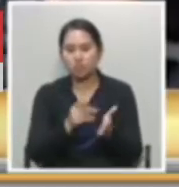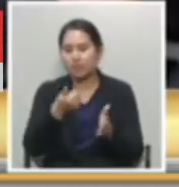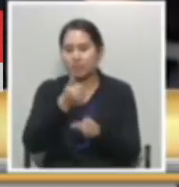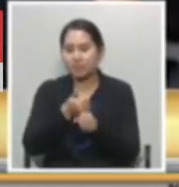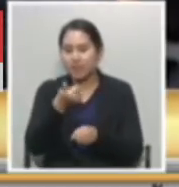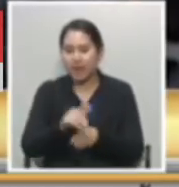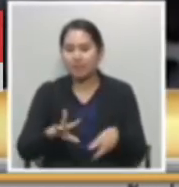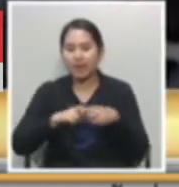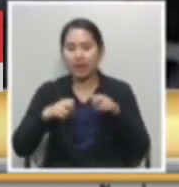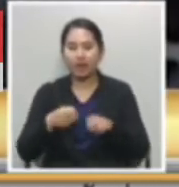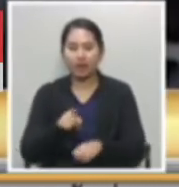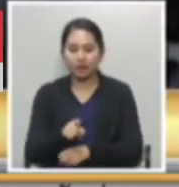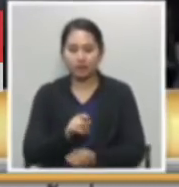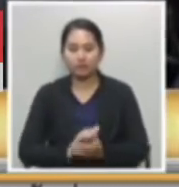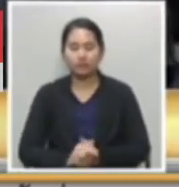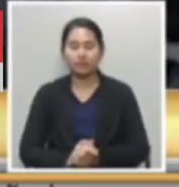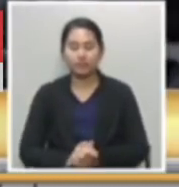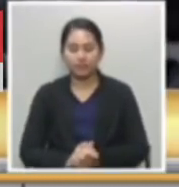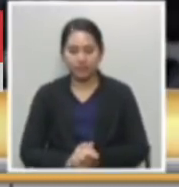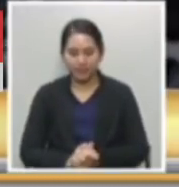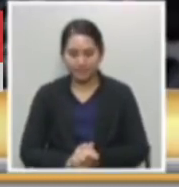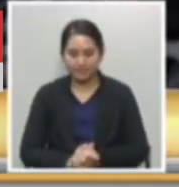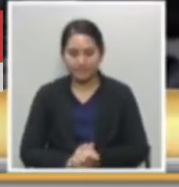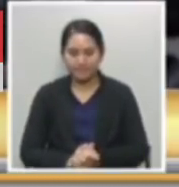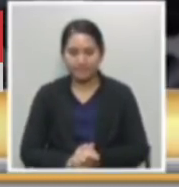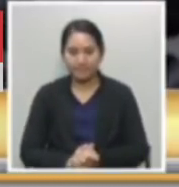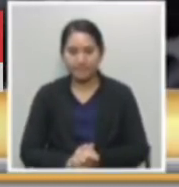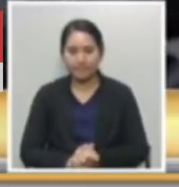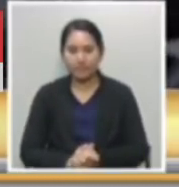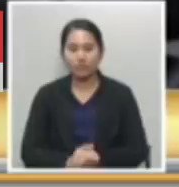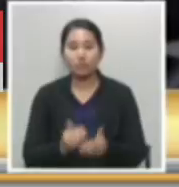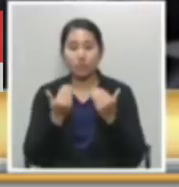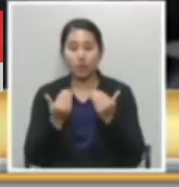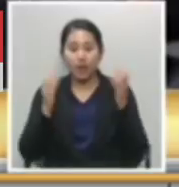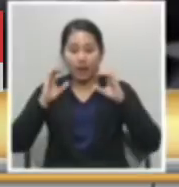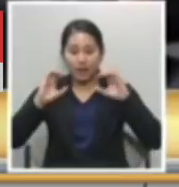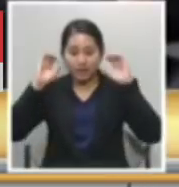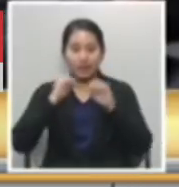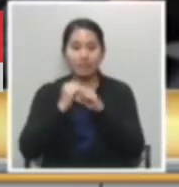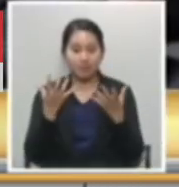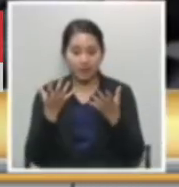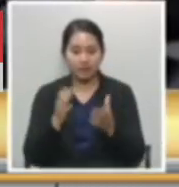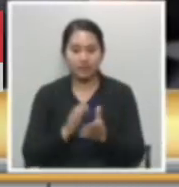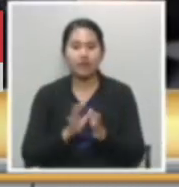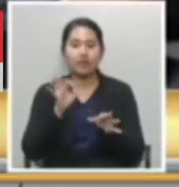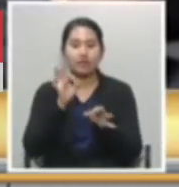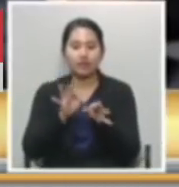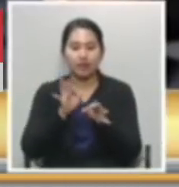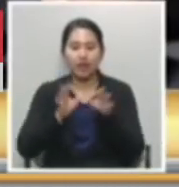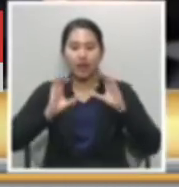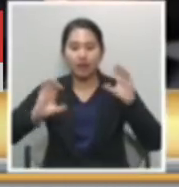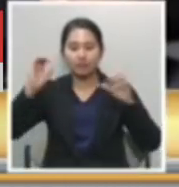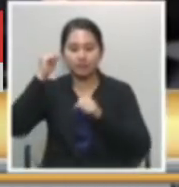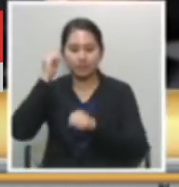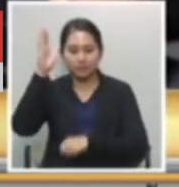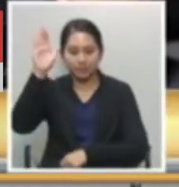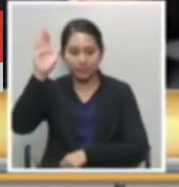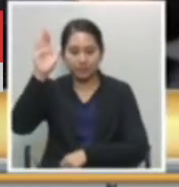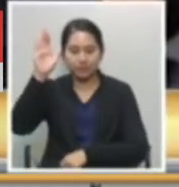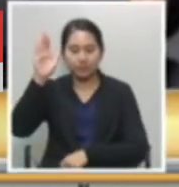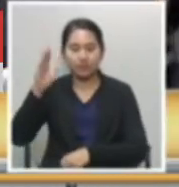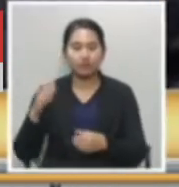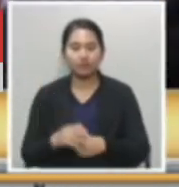นี่คือปัญหานะวันนี้สิ่งที่รัฐต้องทำก็คือให้ธนาคารของรัฐเนี่ย ประท้วงท่านประธานครับ